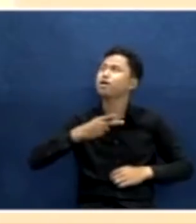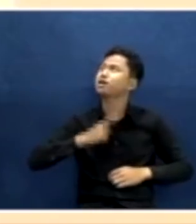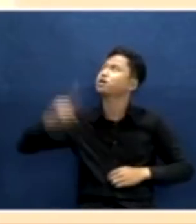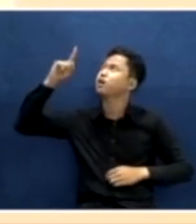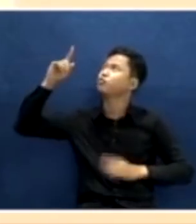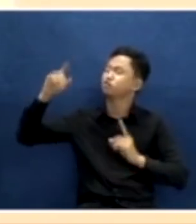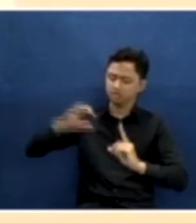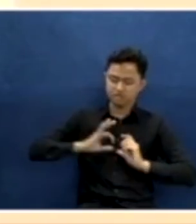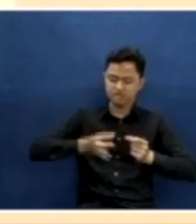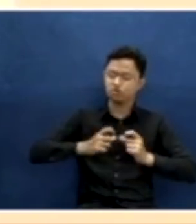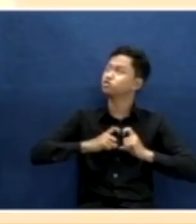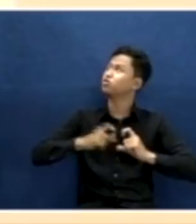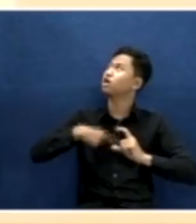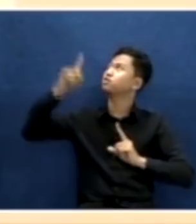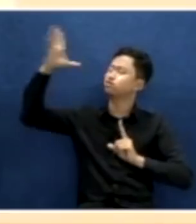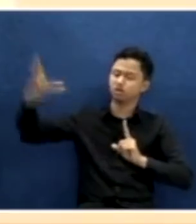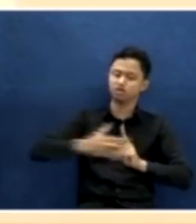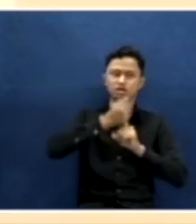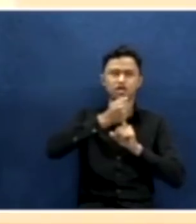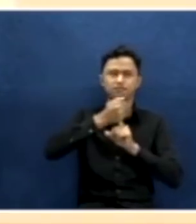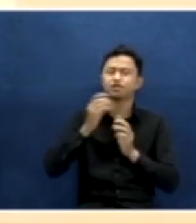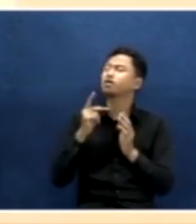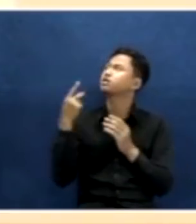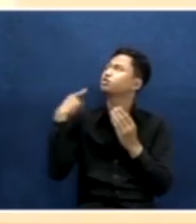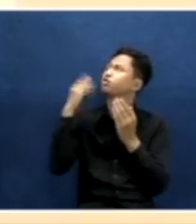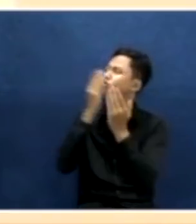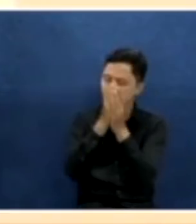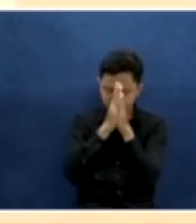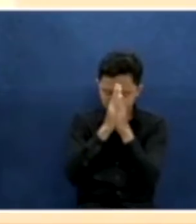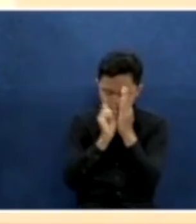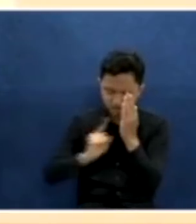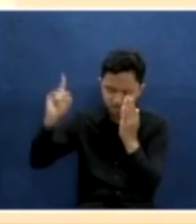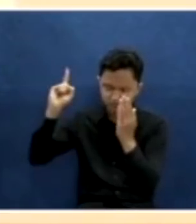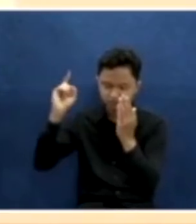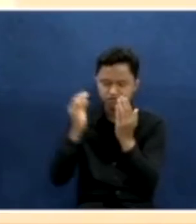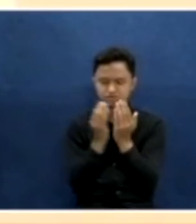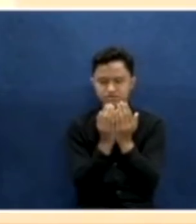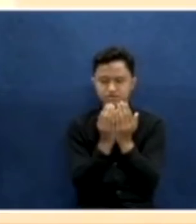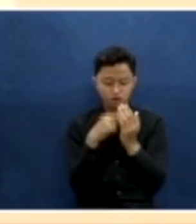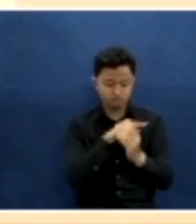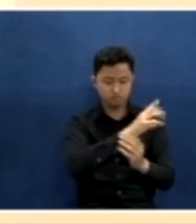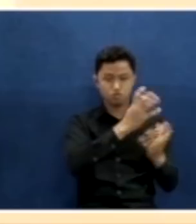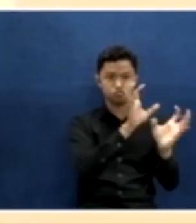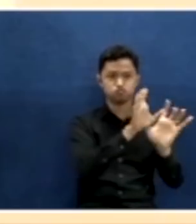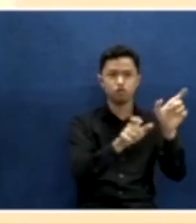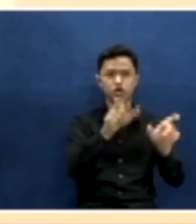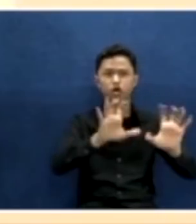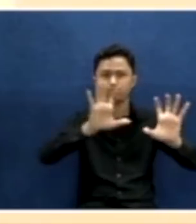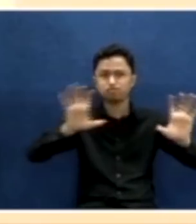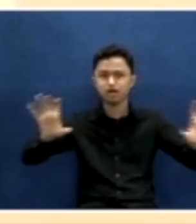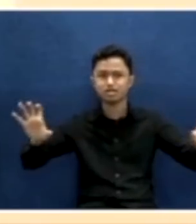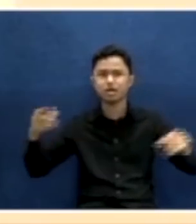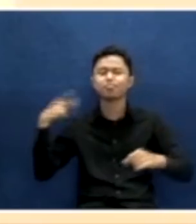menggenggam jiwa kami ya Allah ampuni kami ampuni kami ya Allah Kalau kami menjadi walimu ditengah keramaian Kalau kami di tengah keramaian